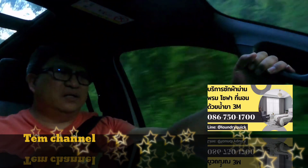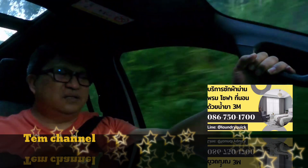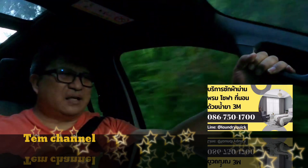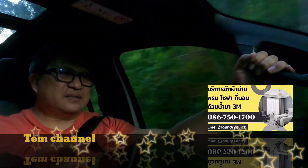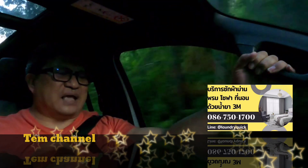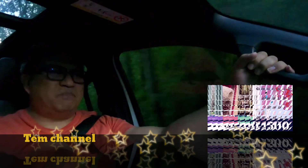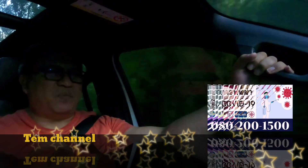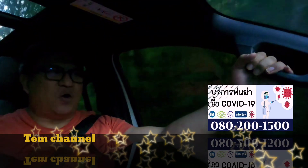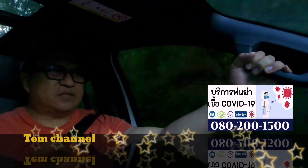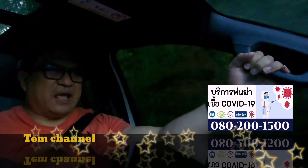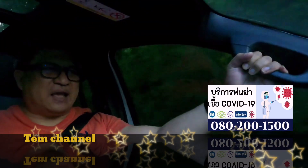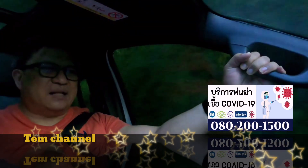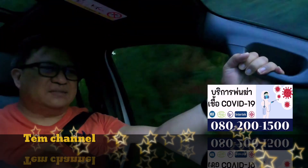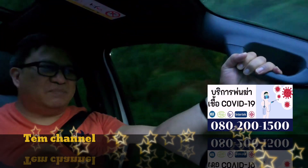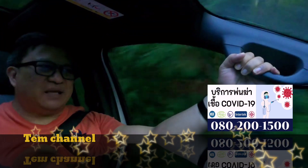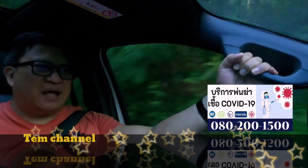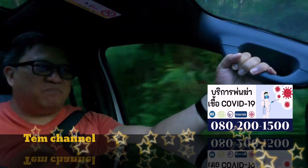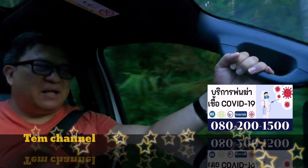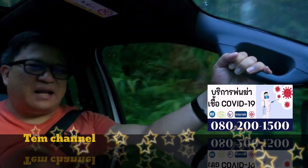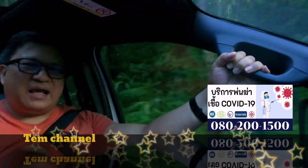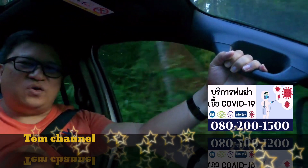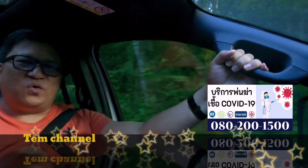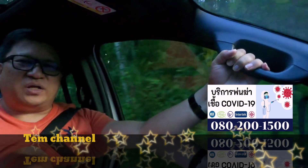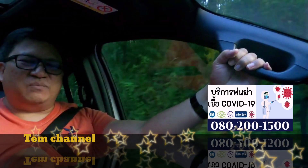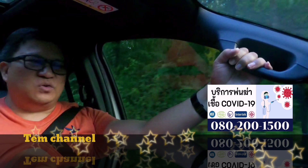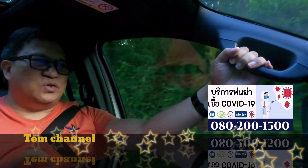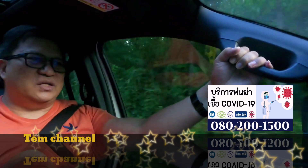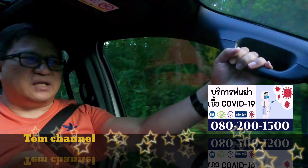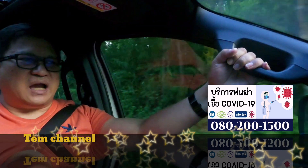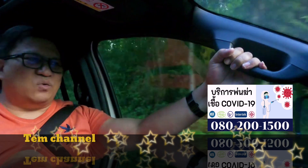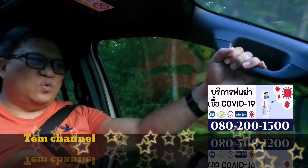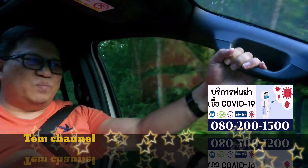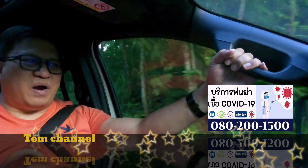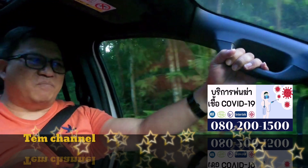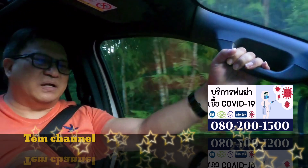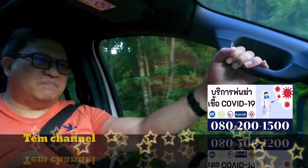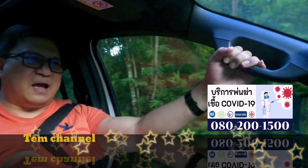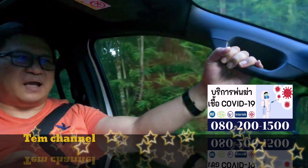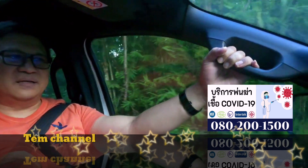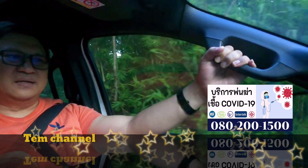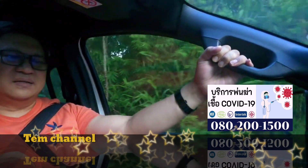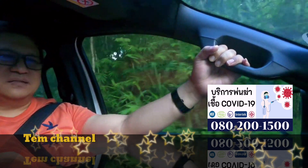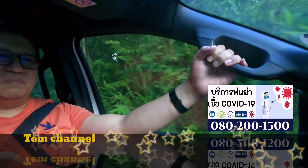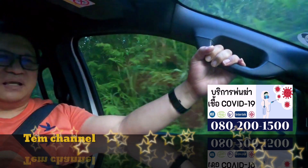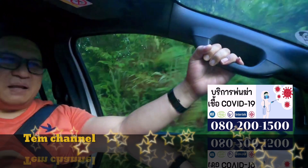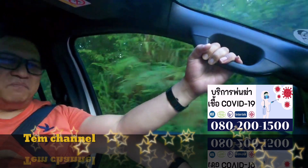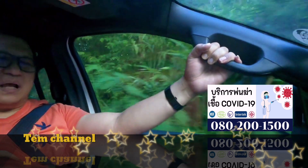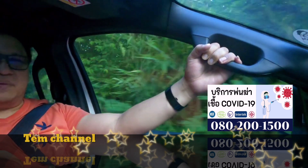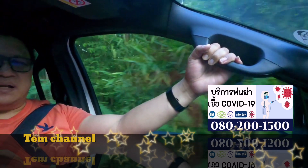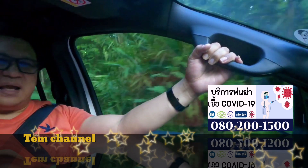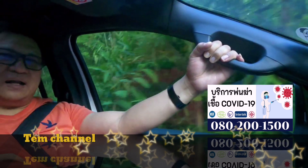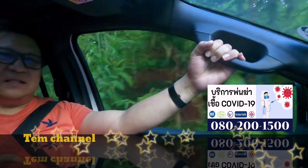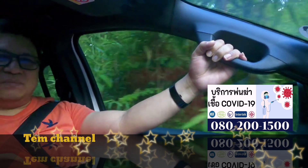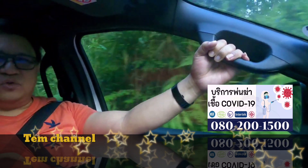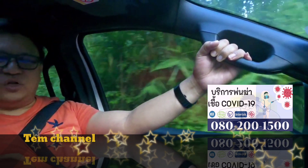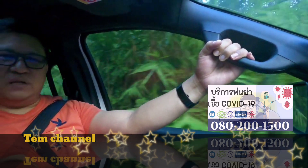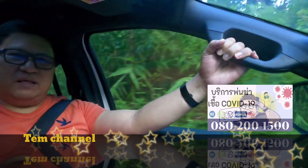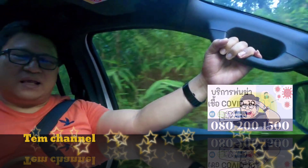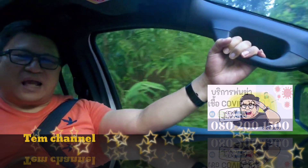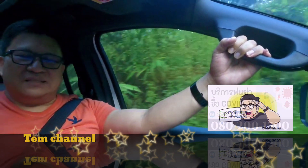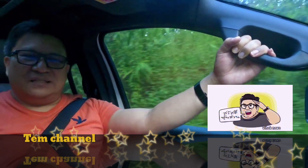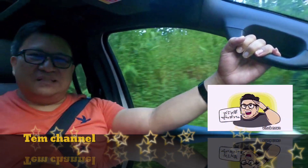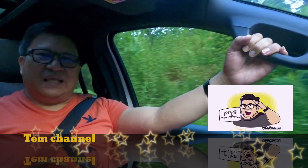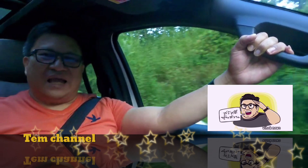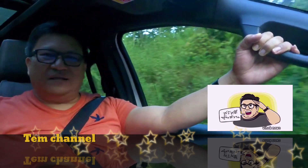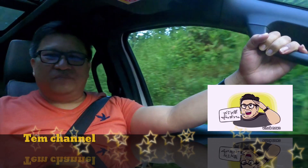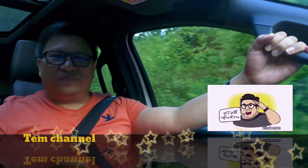iorsส 3 Spo แตกกนมีการเปลี่ยนหนายกรัฐมัทรีจะเอาลงป้อมขึ้มาจะมการปรับขนาะรัฐมัทรี